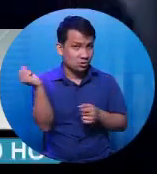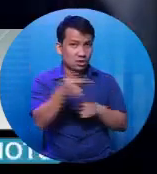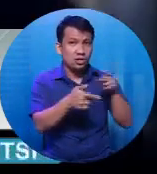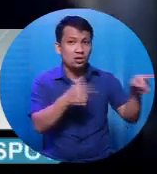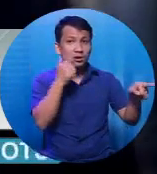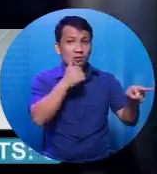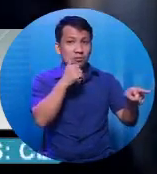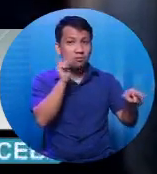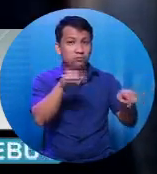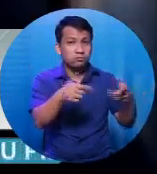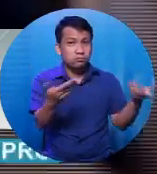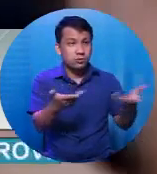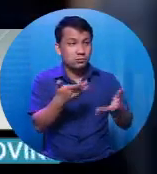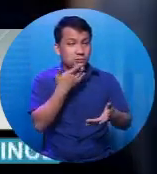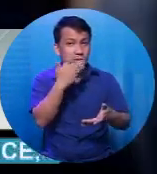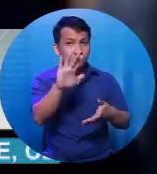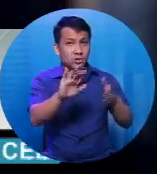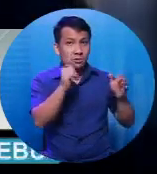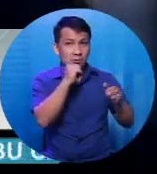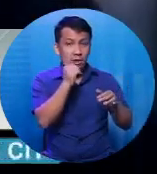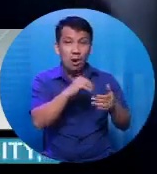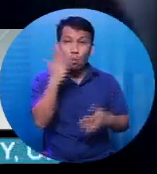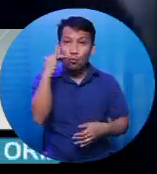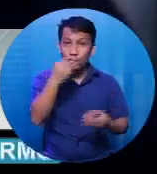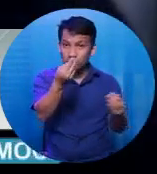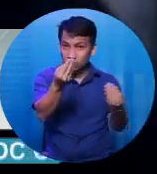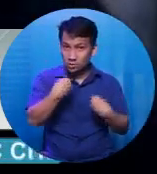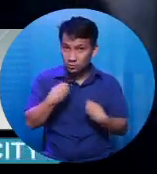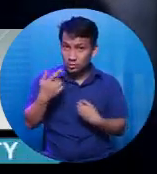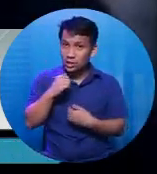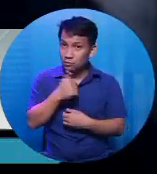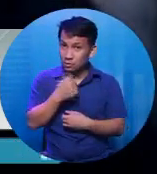ha? Mas worse ngayon kasi sinasabi sa akin ng babae lahat.